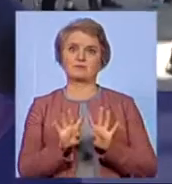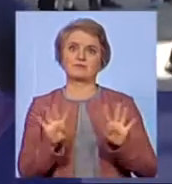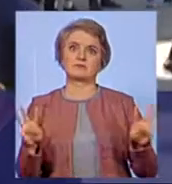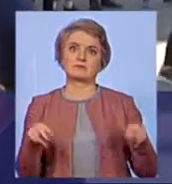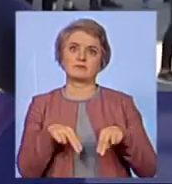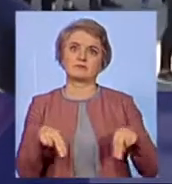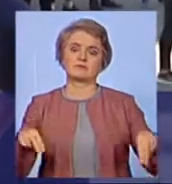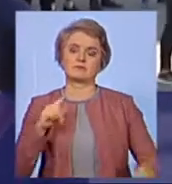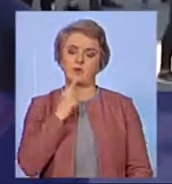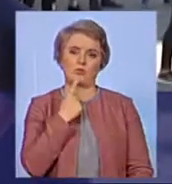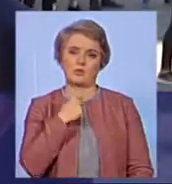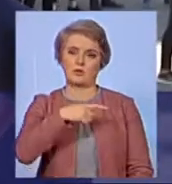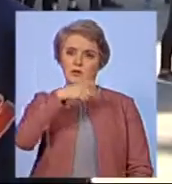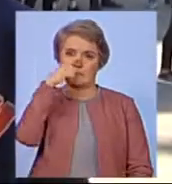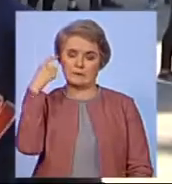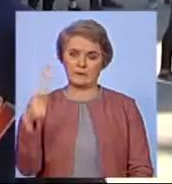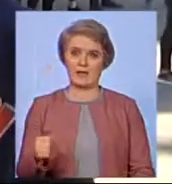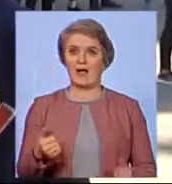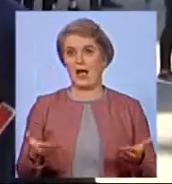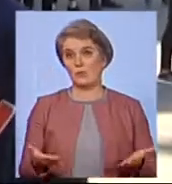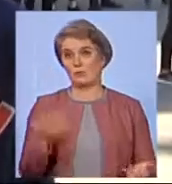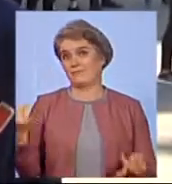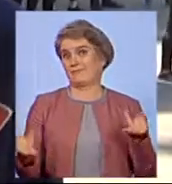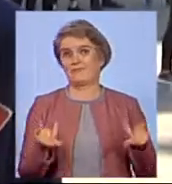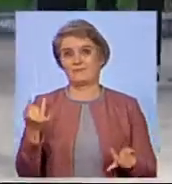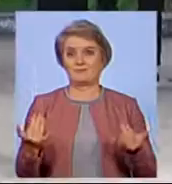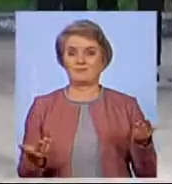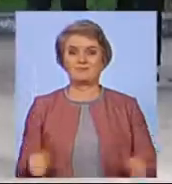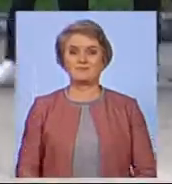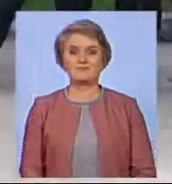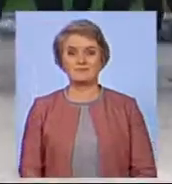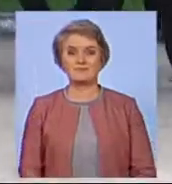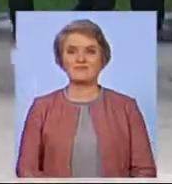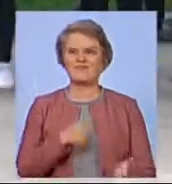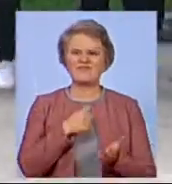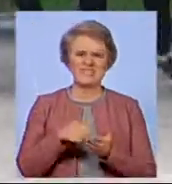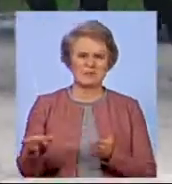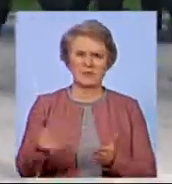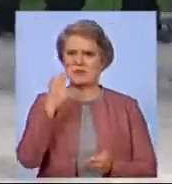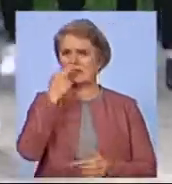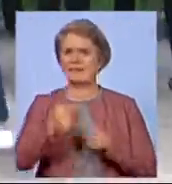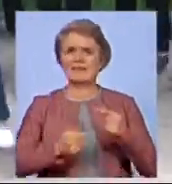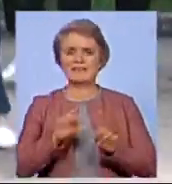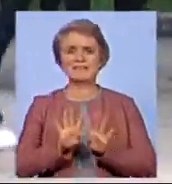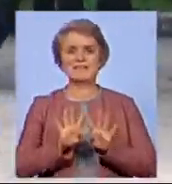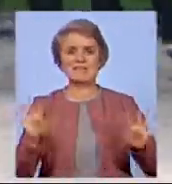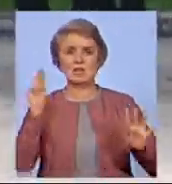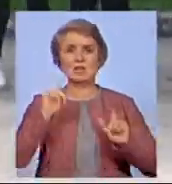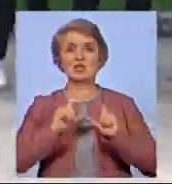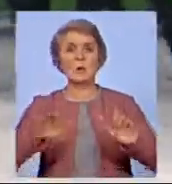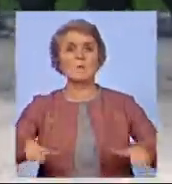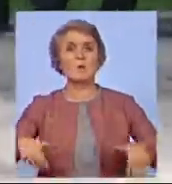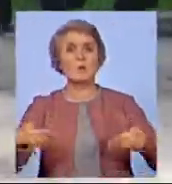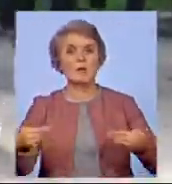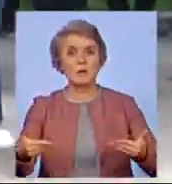трудно, спека, а тут цікаво та весело з друзями. Відмовитися від традиційних лінійок цього року школам